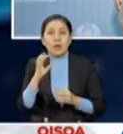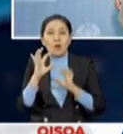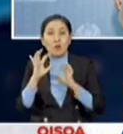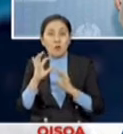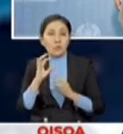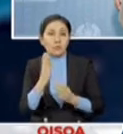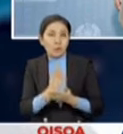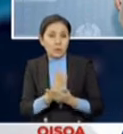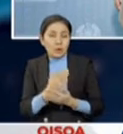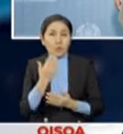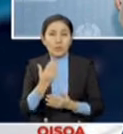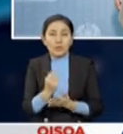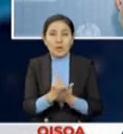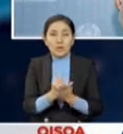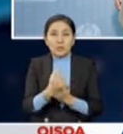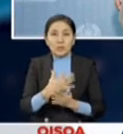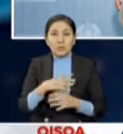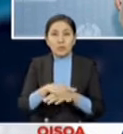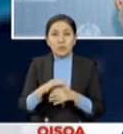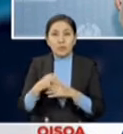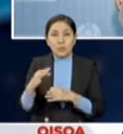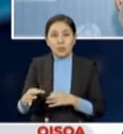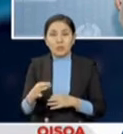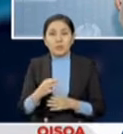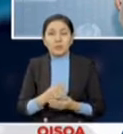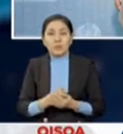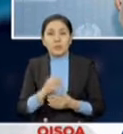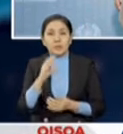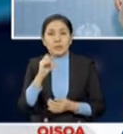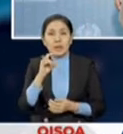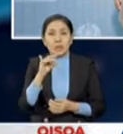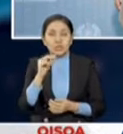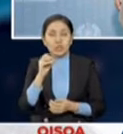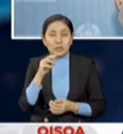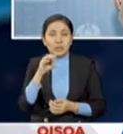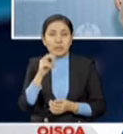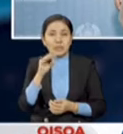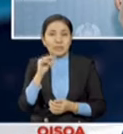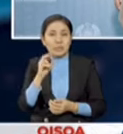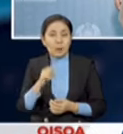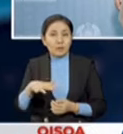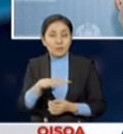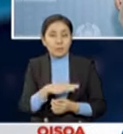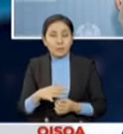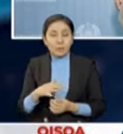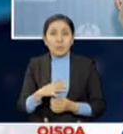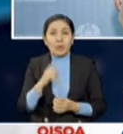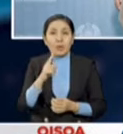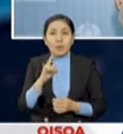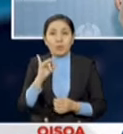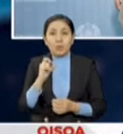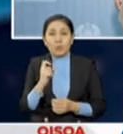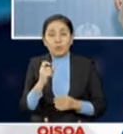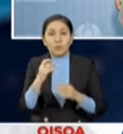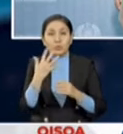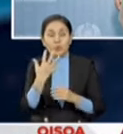bulup, uning asası zaxiralar Toshkent viloyatida Oliy Ziyo, Sarichekki, Qizilta konlariga to'g'ri keladi. Qo'rg'oshin ve Ruxning 5'te